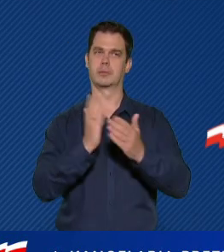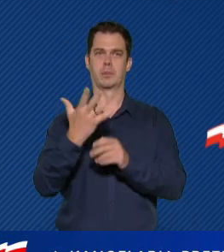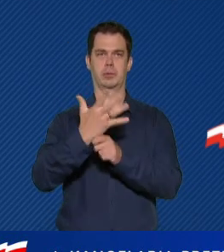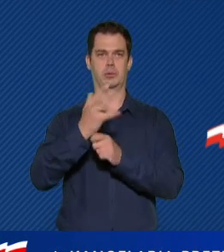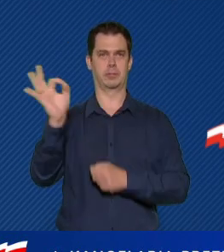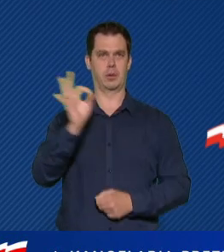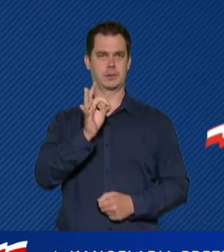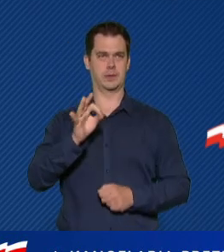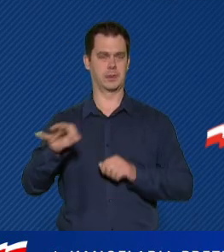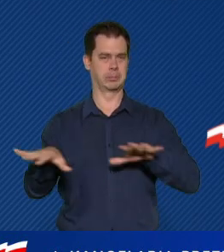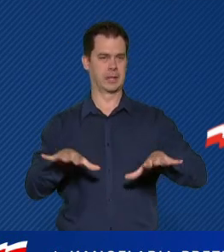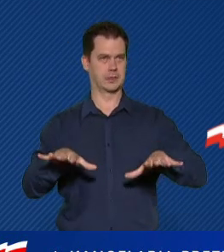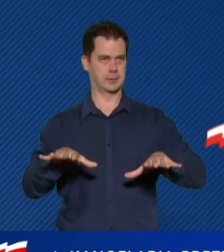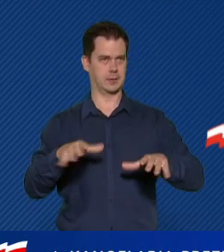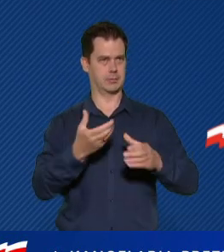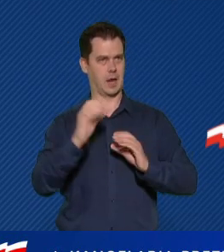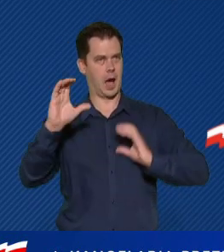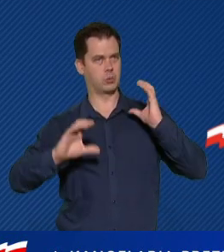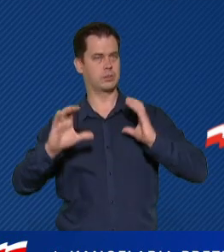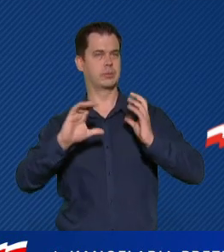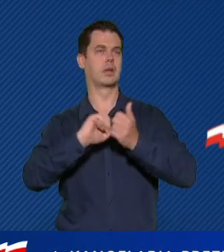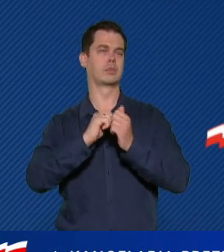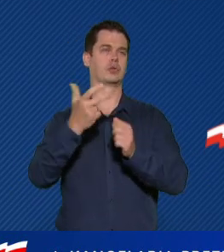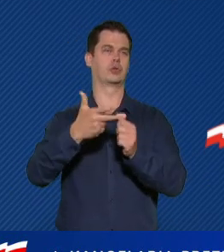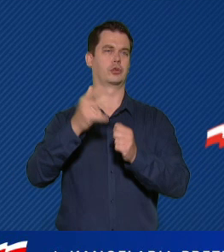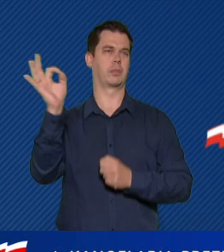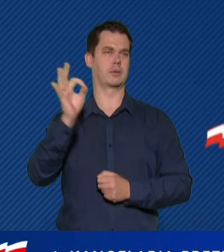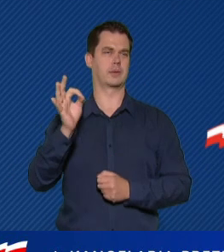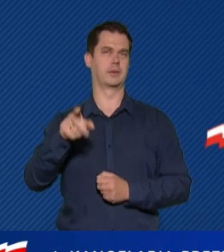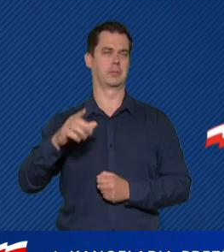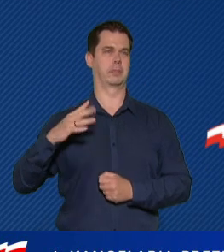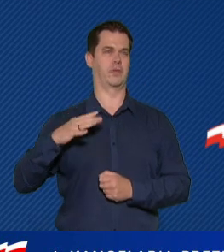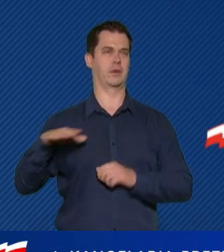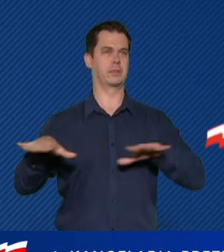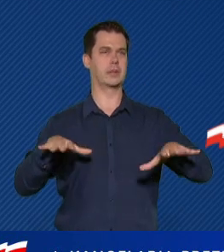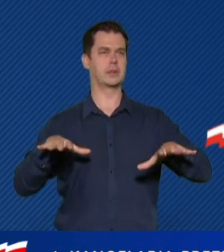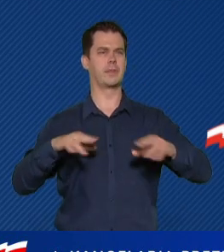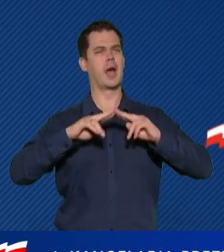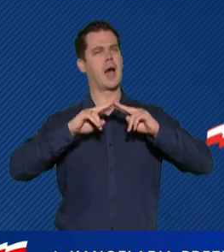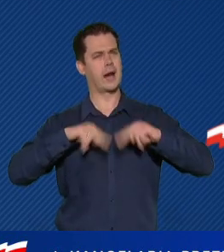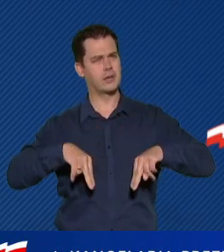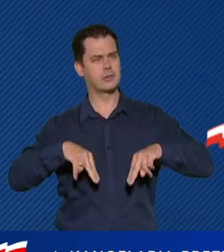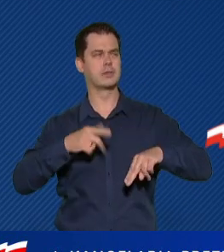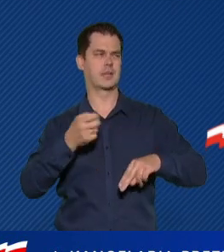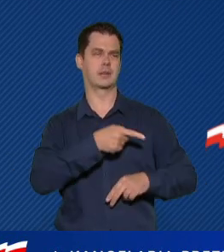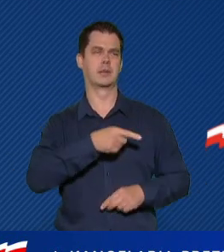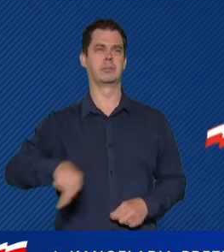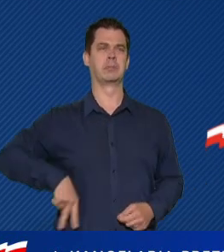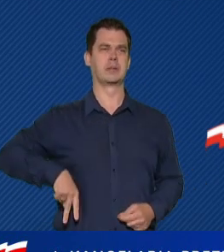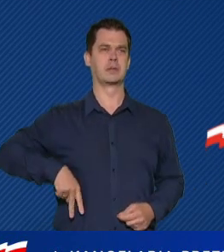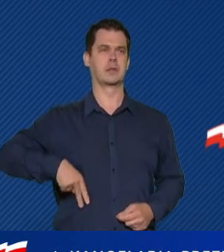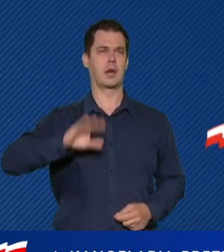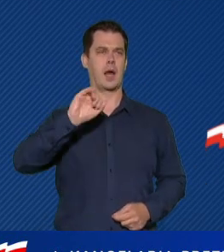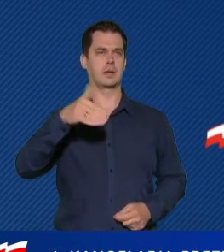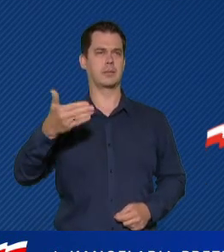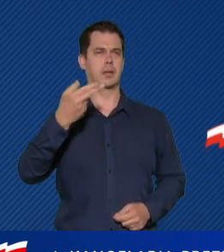miejsc siedzących oraz 30% liczby wszystkich miejsc. O pozostałych rozwiązaniach za chwilę powie pan minister